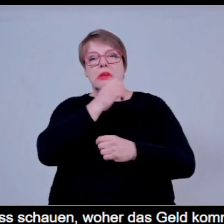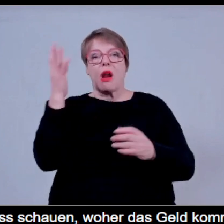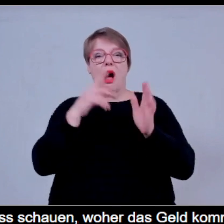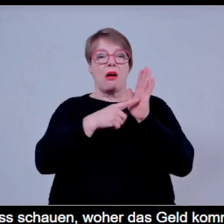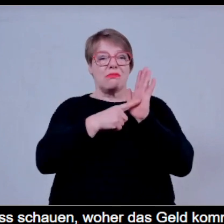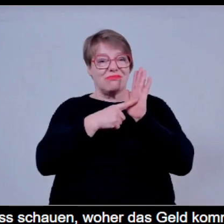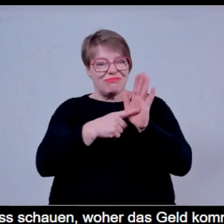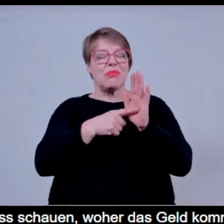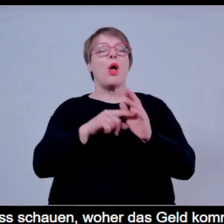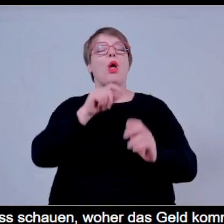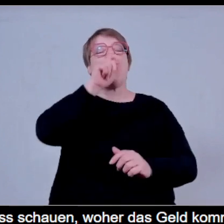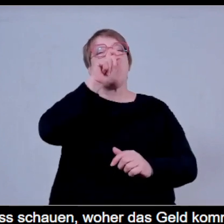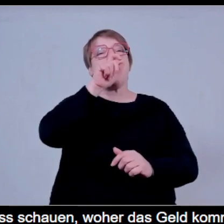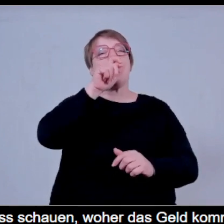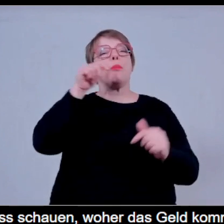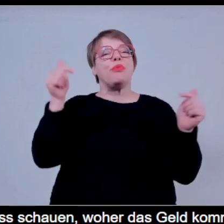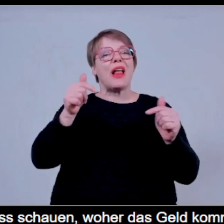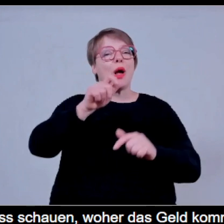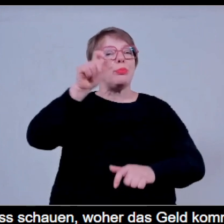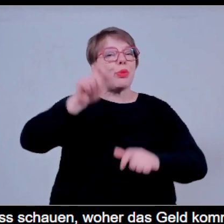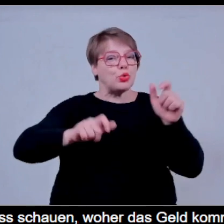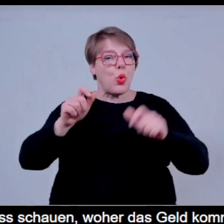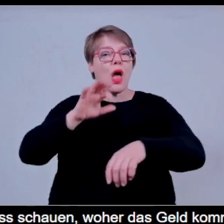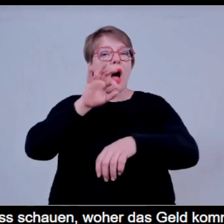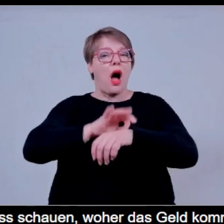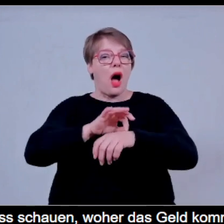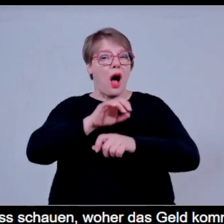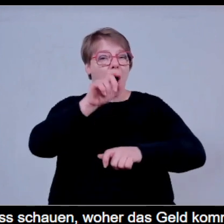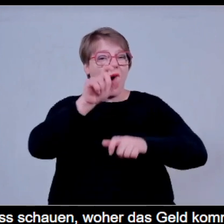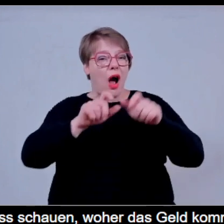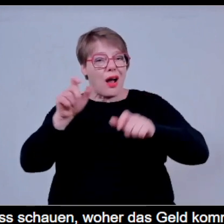attraktivere Berufsfeld im Vergleich zu den regulären Arbeitsverhältnissen.